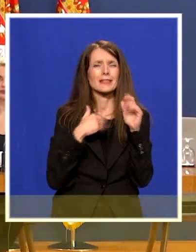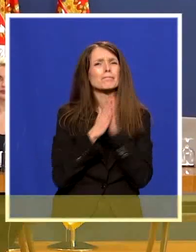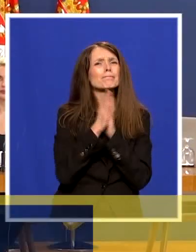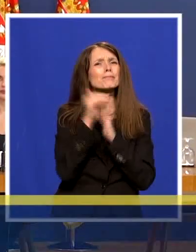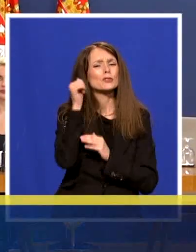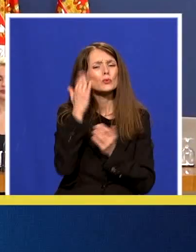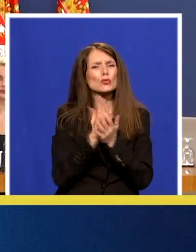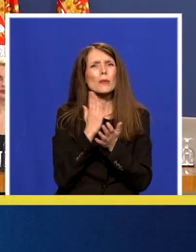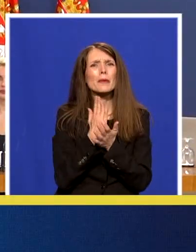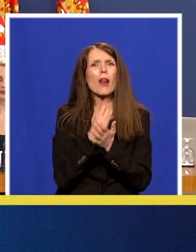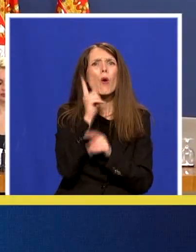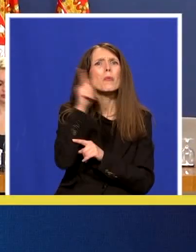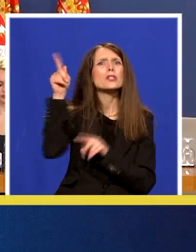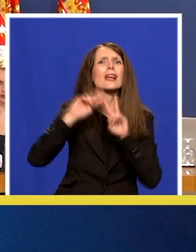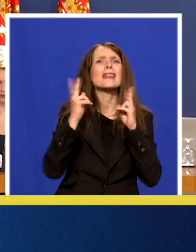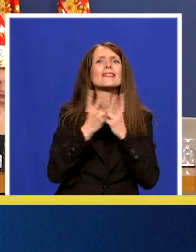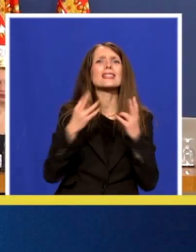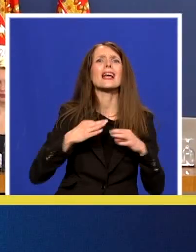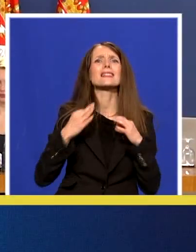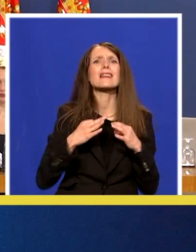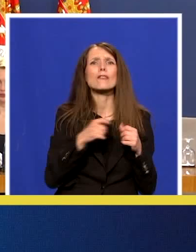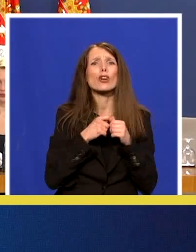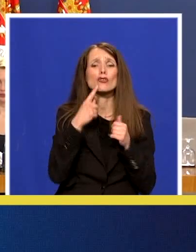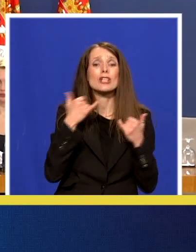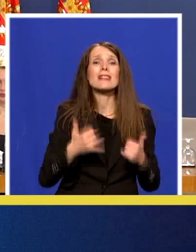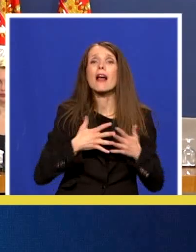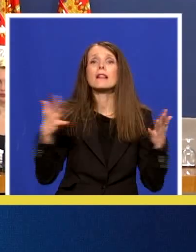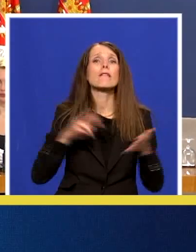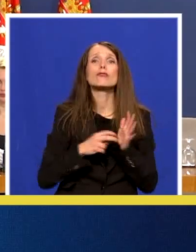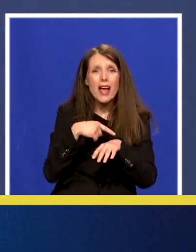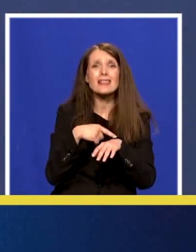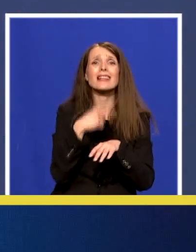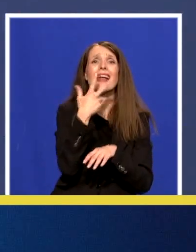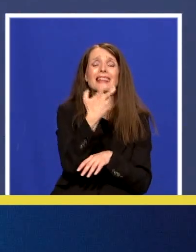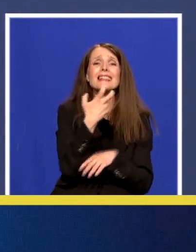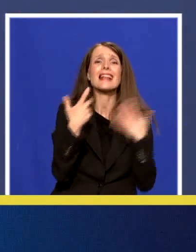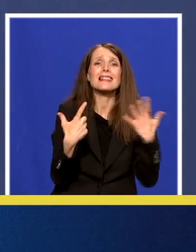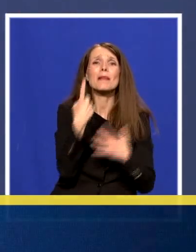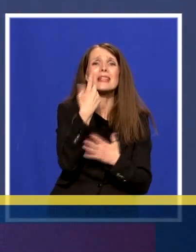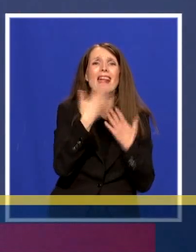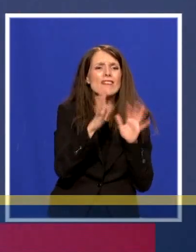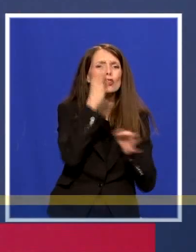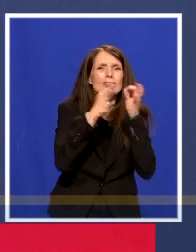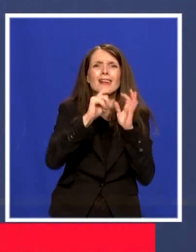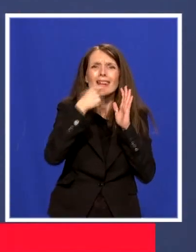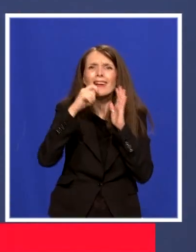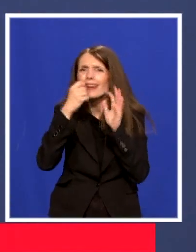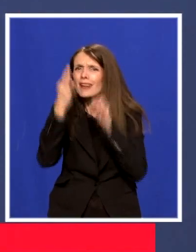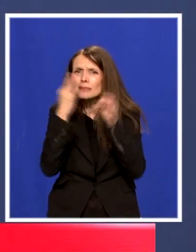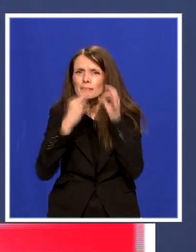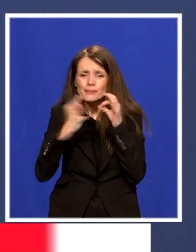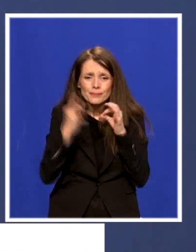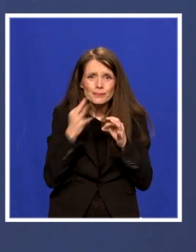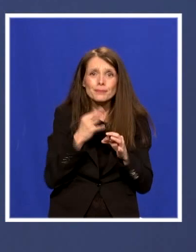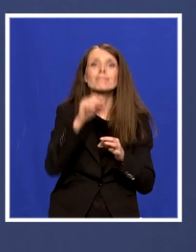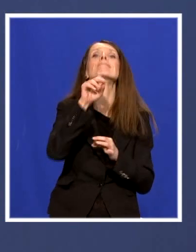Szerbiában meghosszabbítják a kijárási tilalmat, jelentette be az egészségügyi miniszter. Ezentúl hétvégente már 15 órától lesz